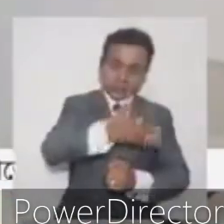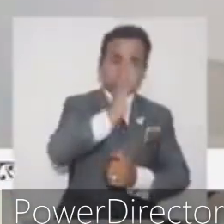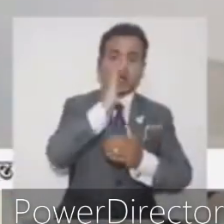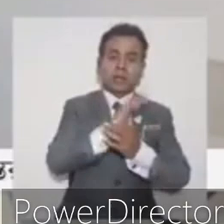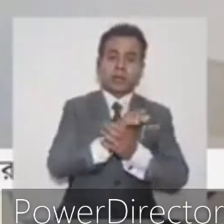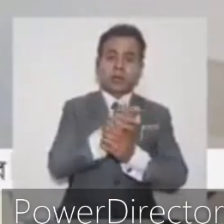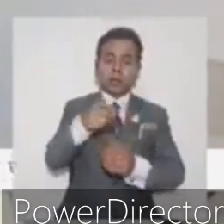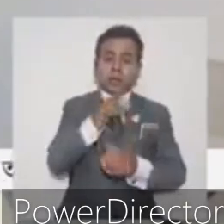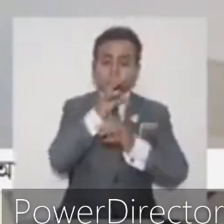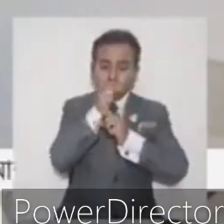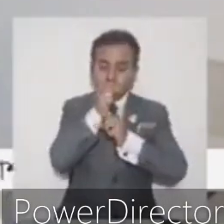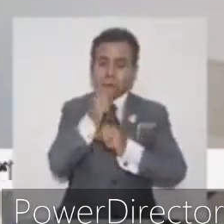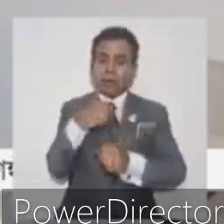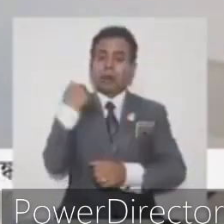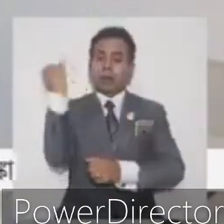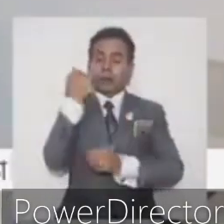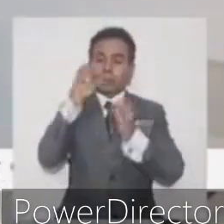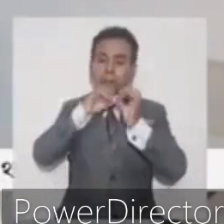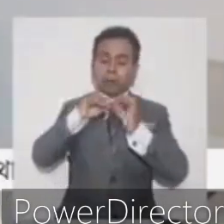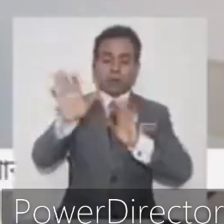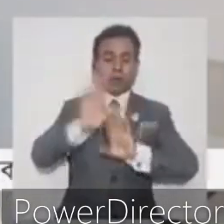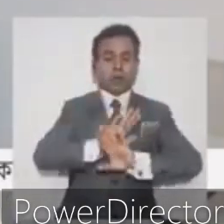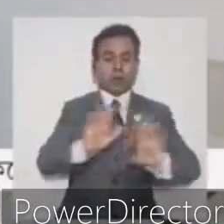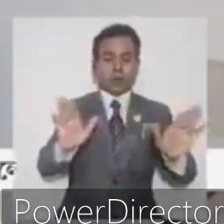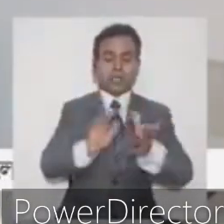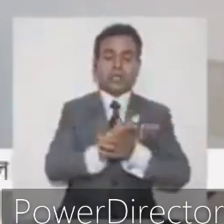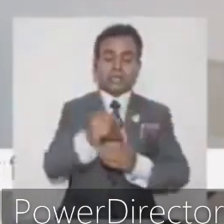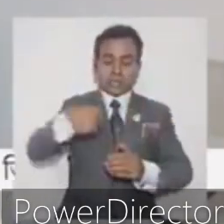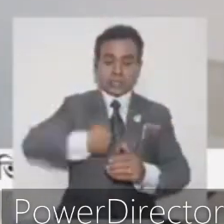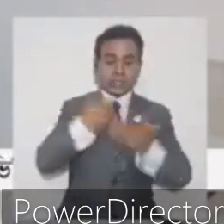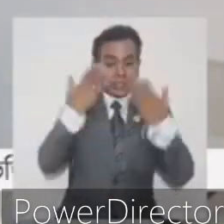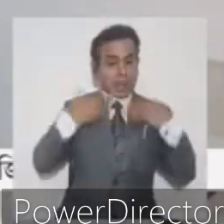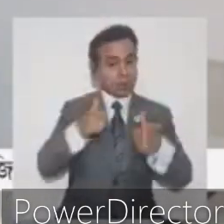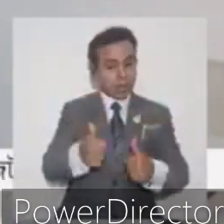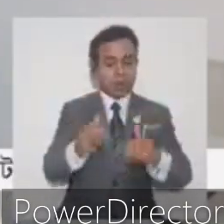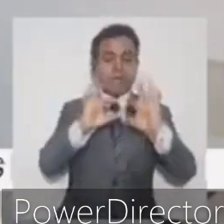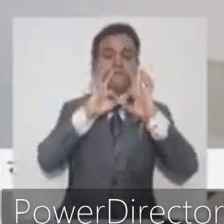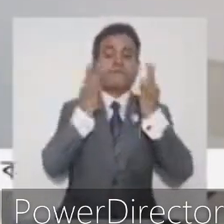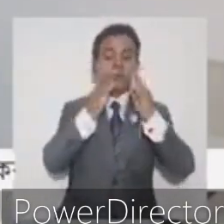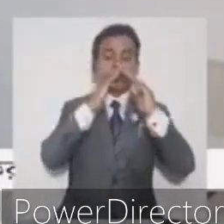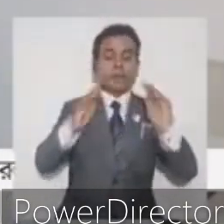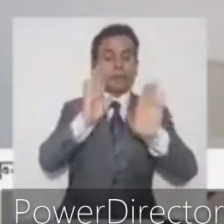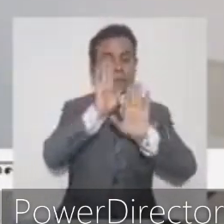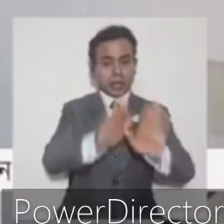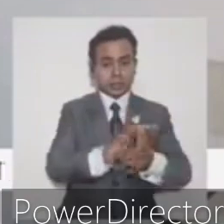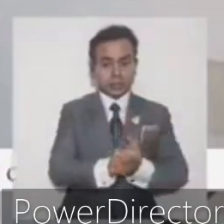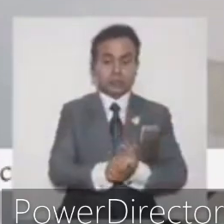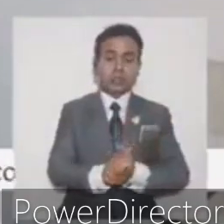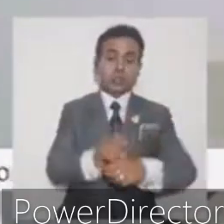আমাদের শনাক্ত সংখ্যা যেটা করা হয়েছে